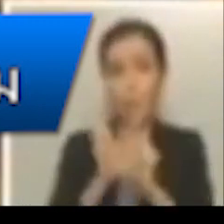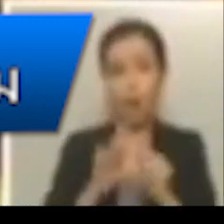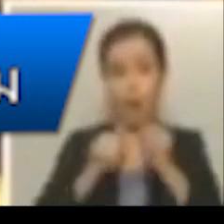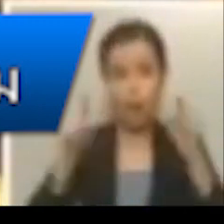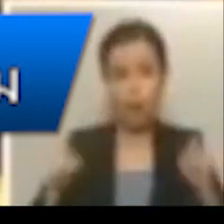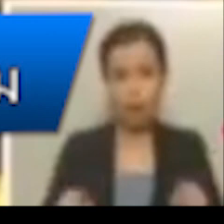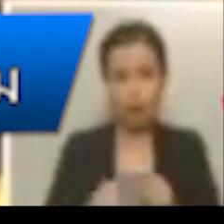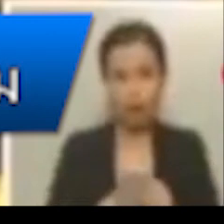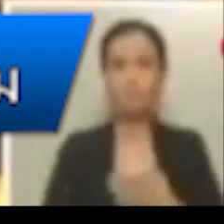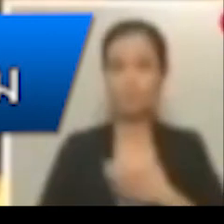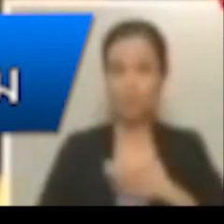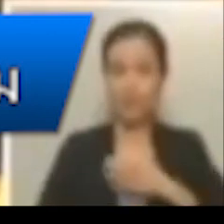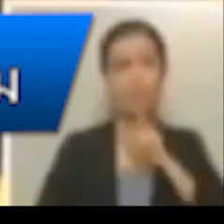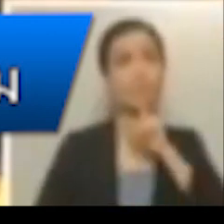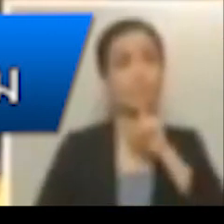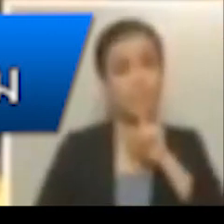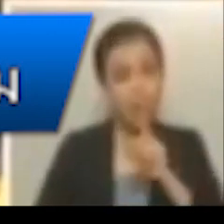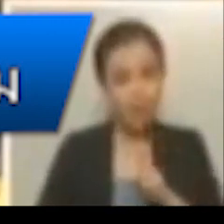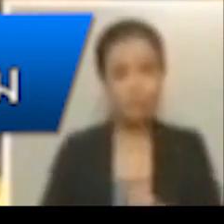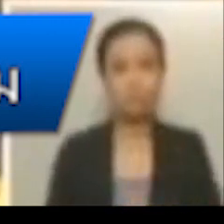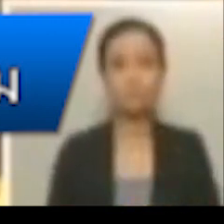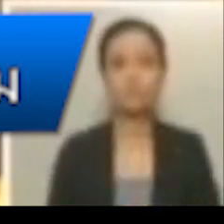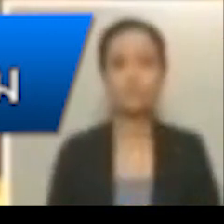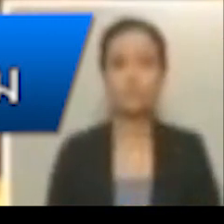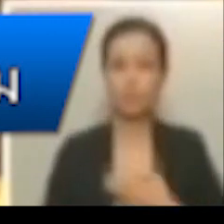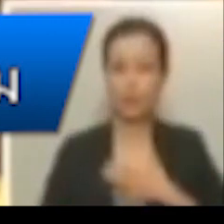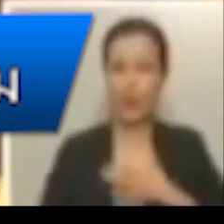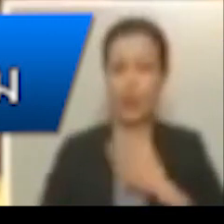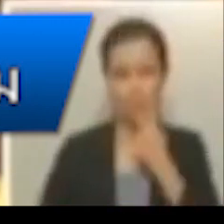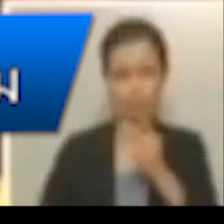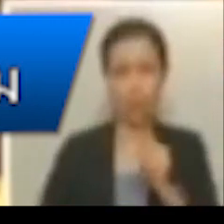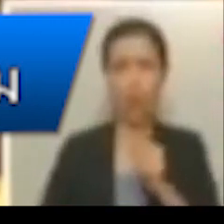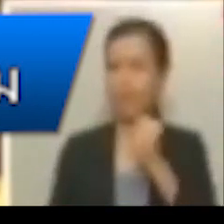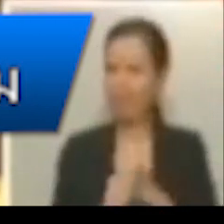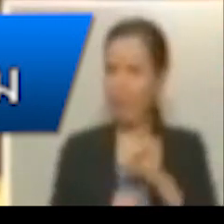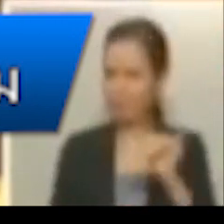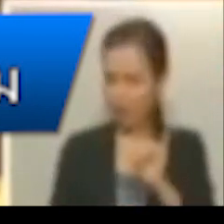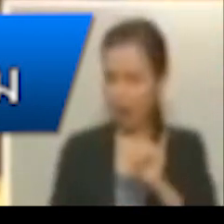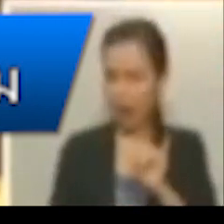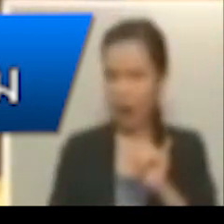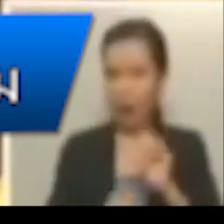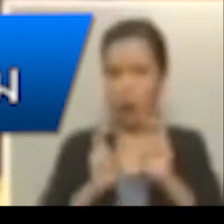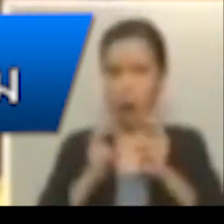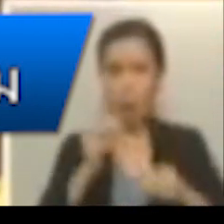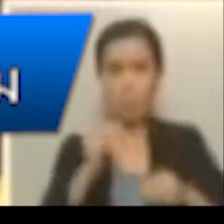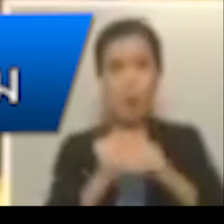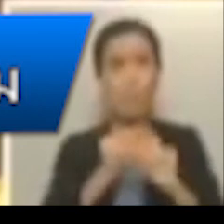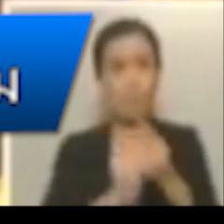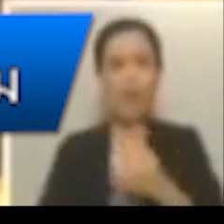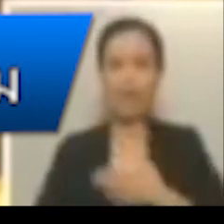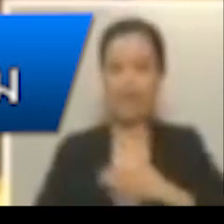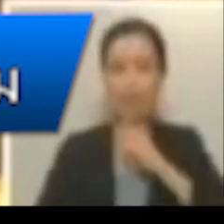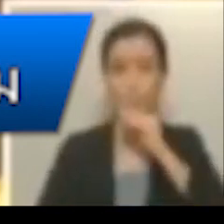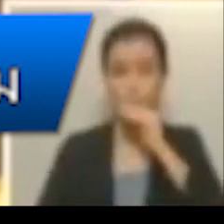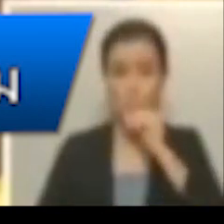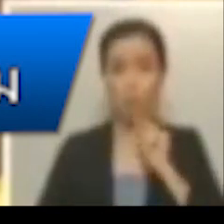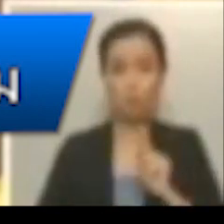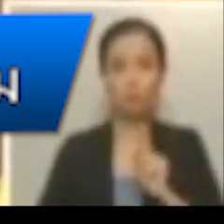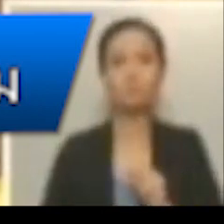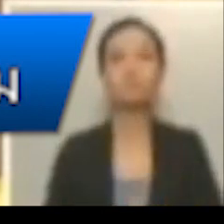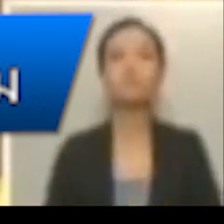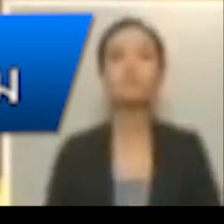ดิฉันก็ขอถามต่อนะคะว่าในกรณีที่ดิฉันเห็นว่าท่านยังไม่ได้ทำแล้วเป็นกรณีล่าสุดที่ดิฉันเพิ่งพูดถึงไปเมื่อสักครู่นี้นะ